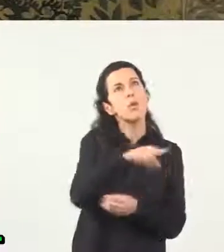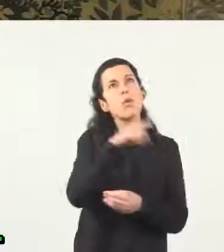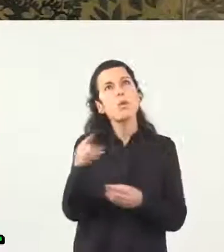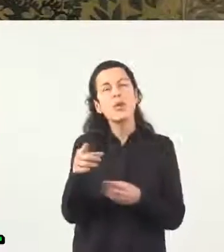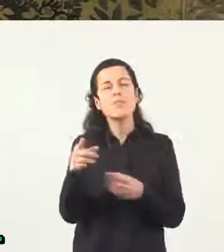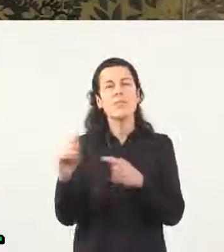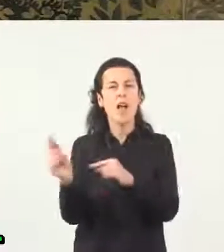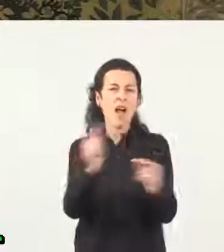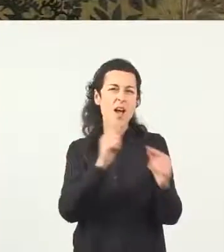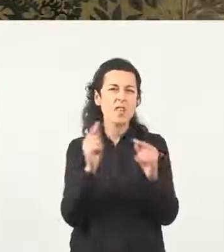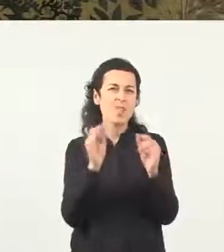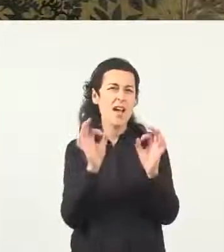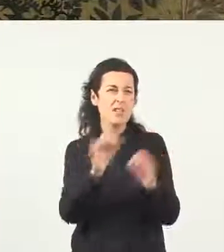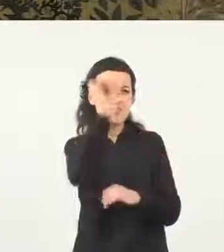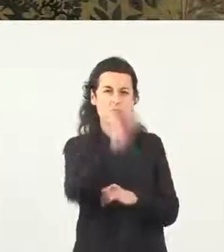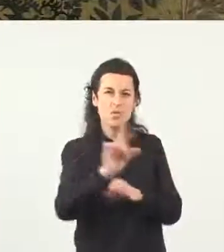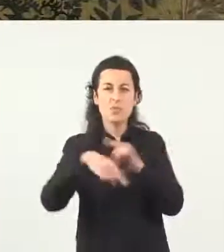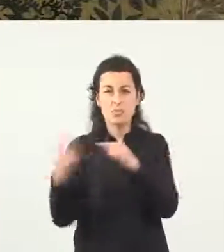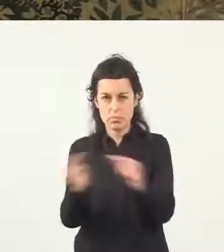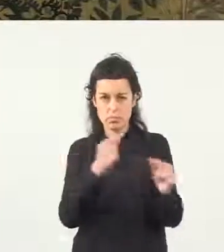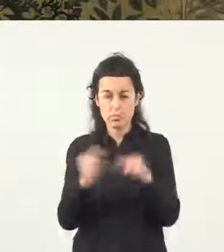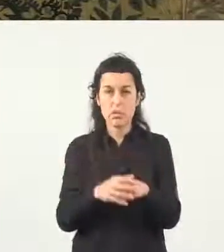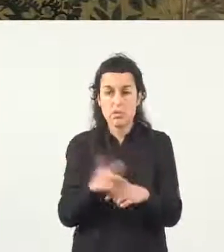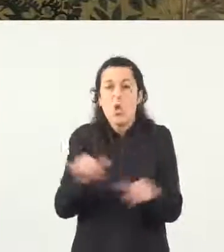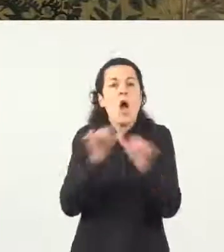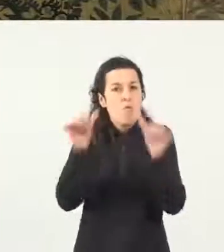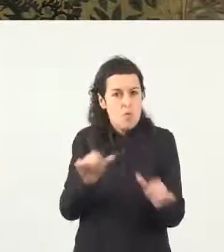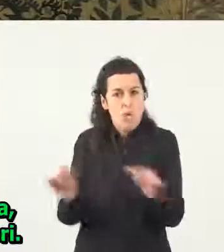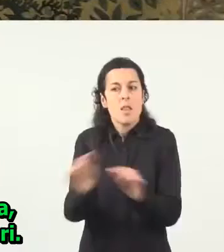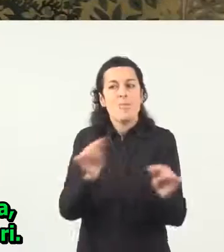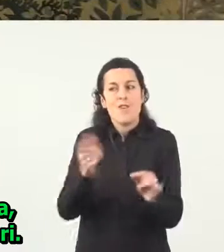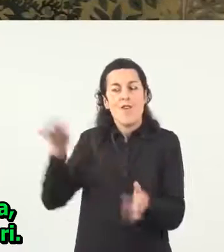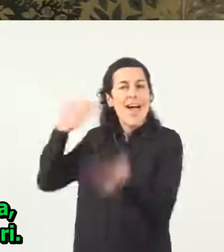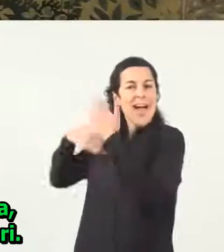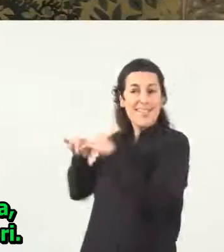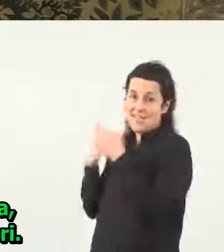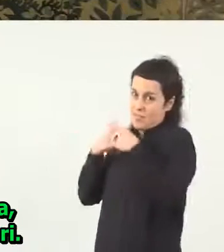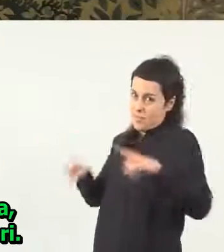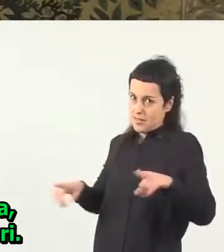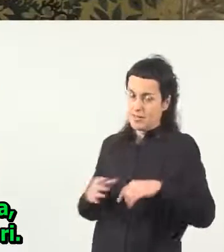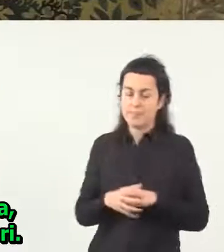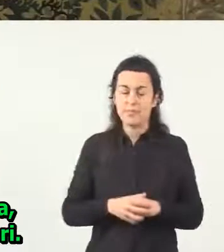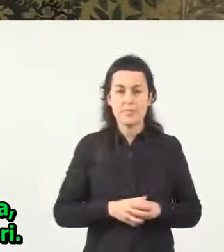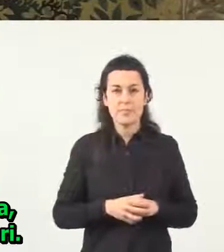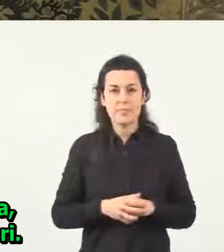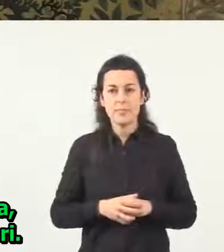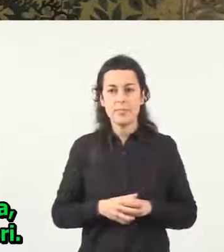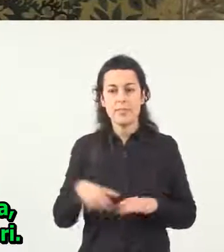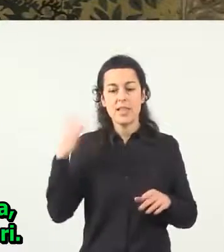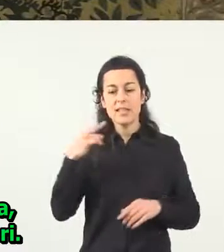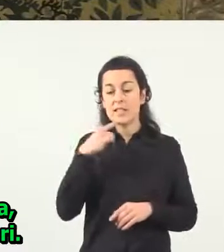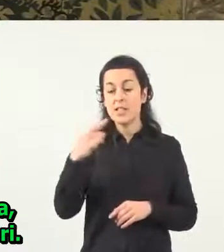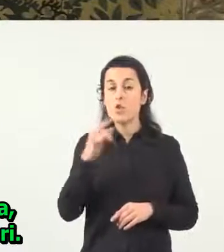gehiago eztabaidatzen dugu horrela. Bueno, eztabaidatzeko modu bada, baina ez da lengua. Claro, sortu dabe bai, lehen esan dut